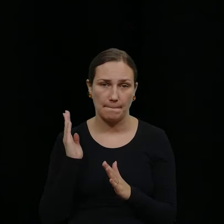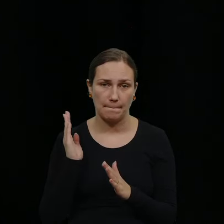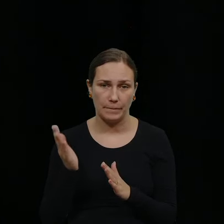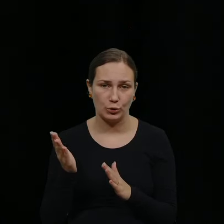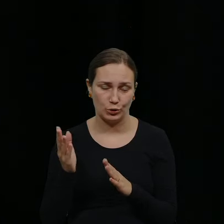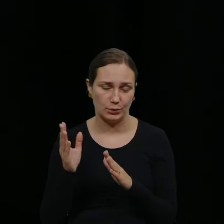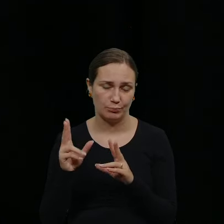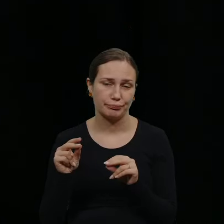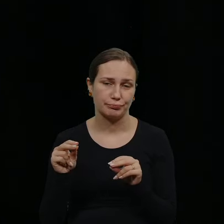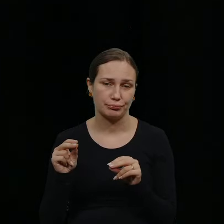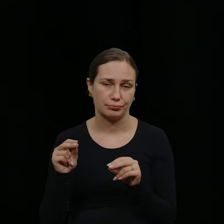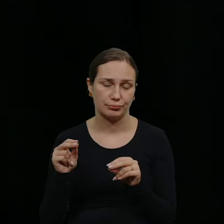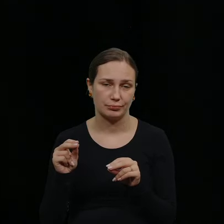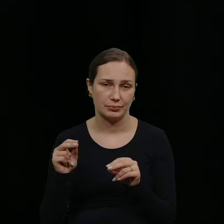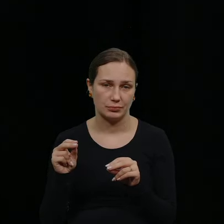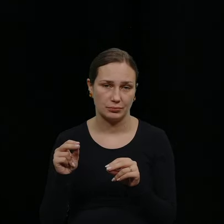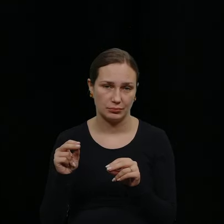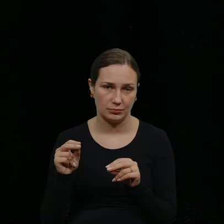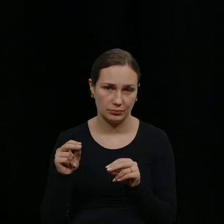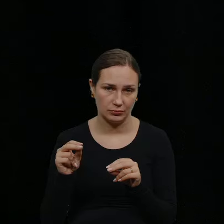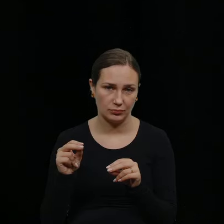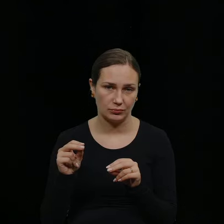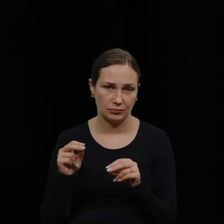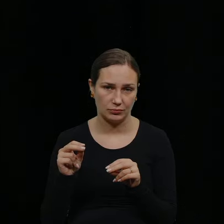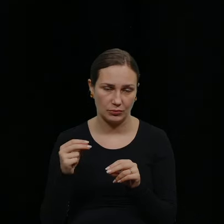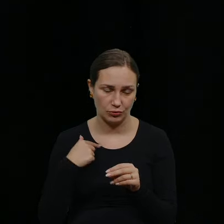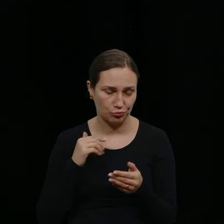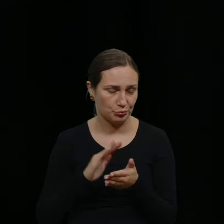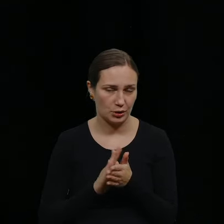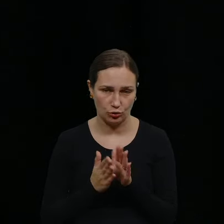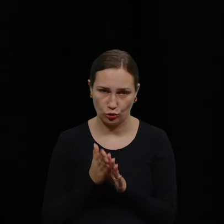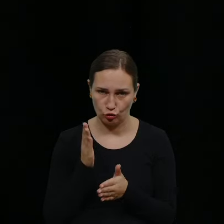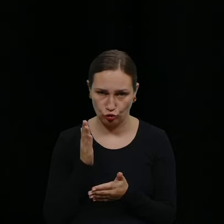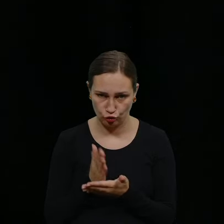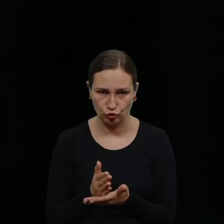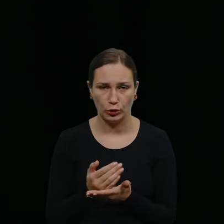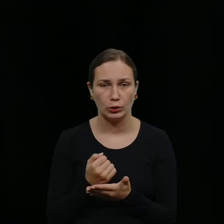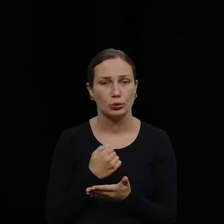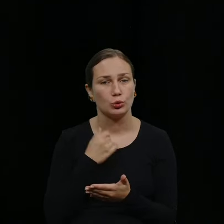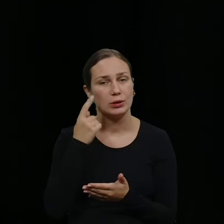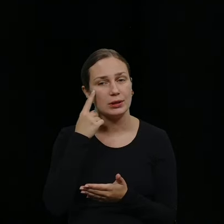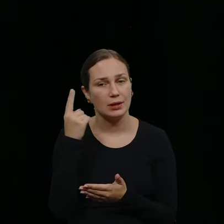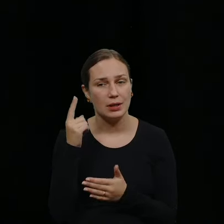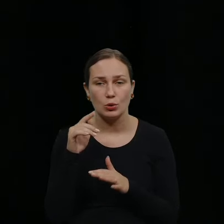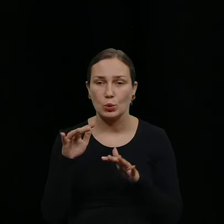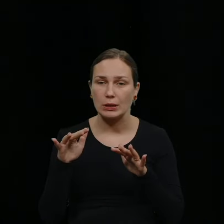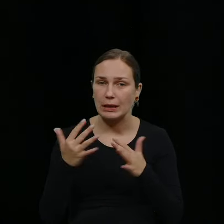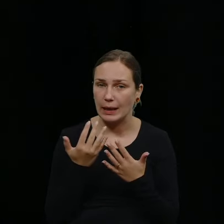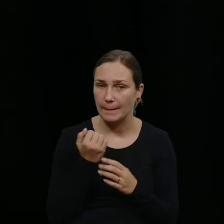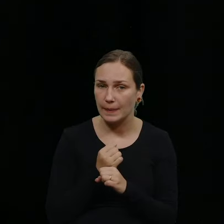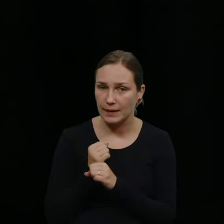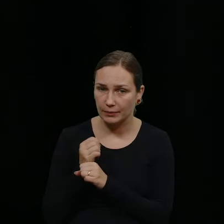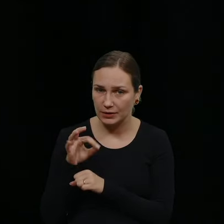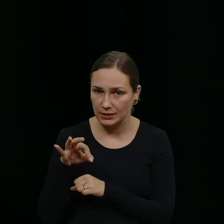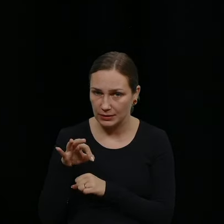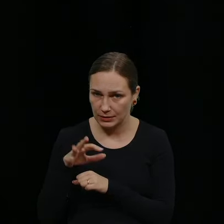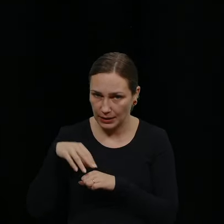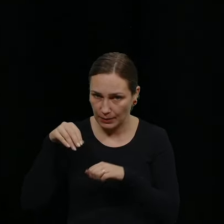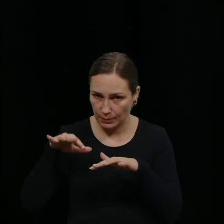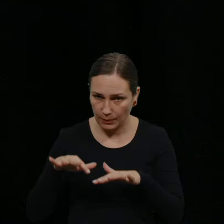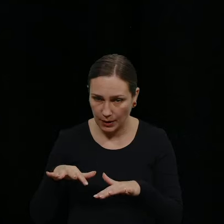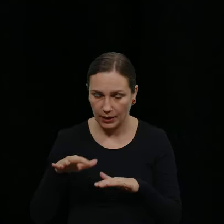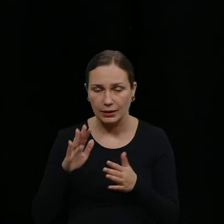vėl sėkmingas ir tam esu tikrai pasiruošęs, turiu minčių, kaip dirbti Seime, ką